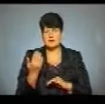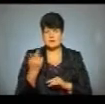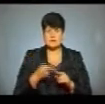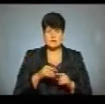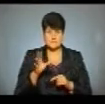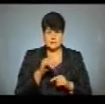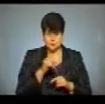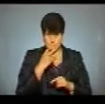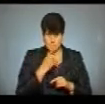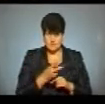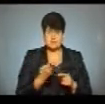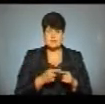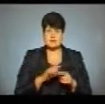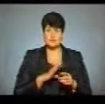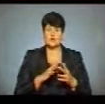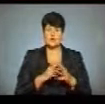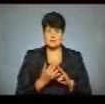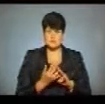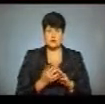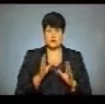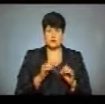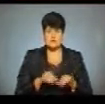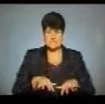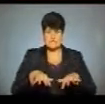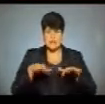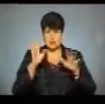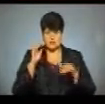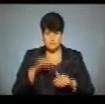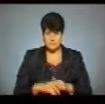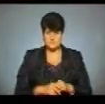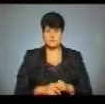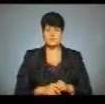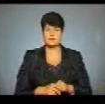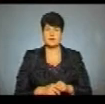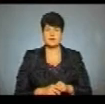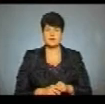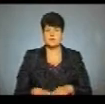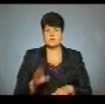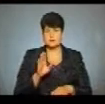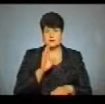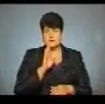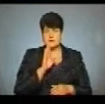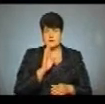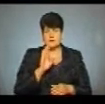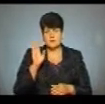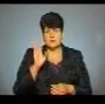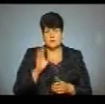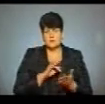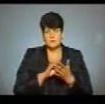що ви бачите, вода, це було село. Його затопили. Юлія Сапожак мандрує і викладає фото з подорожей в інтернеті.